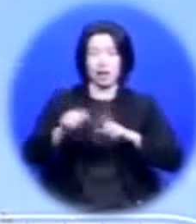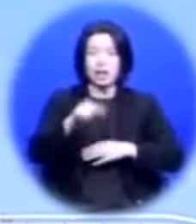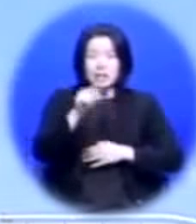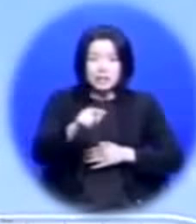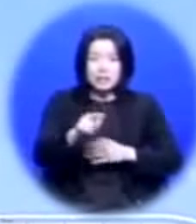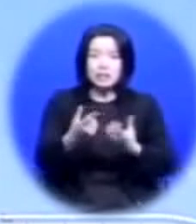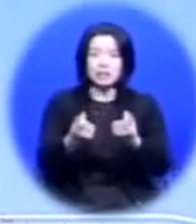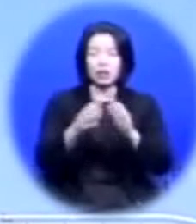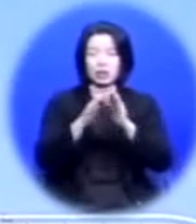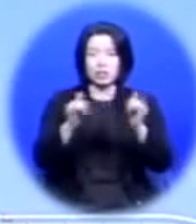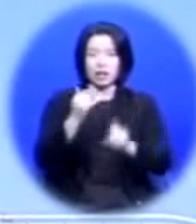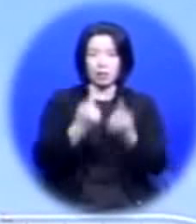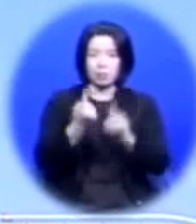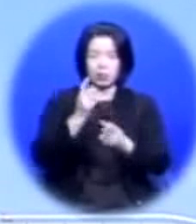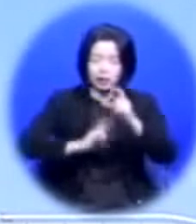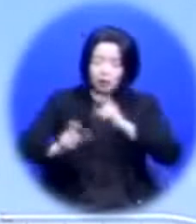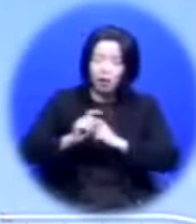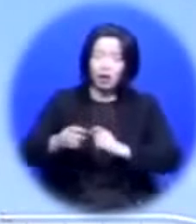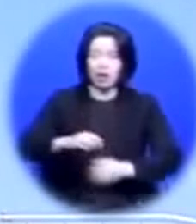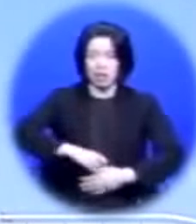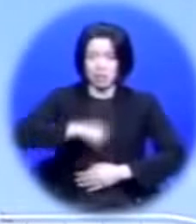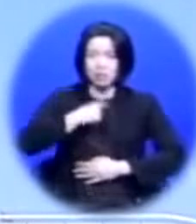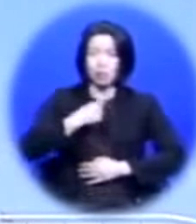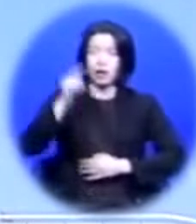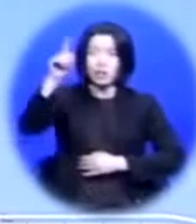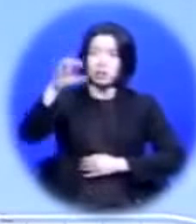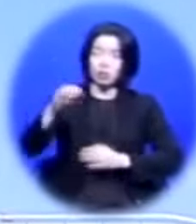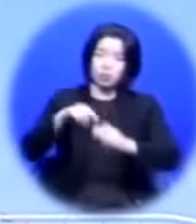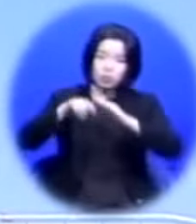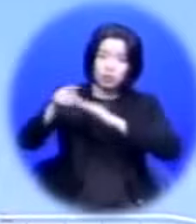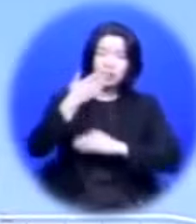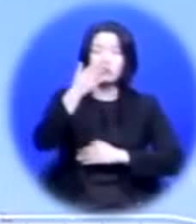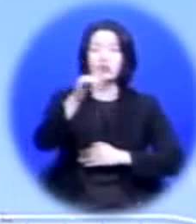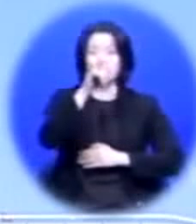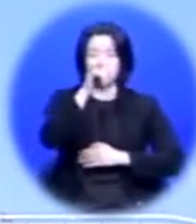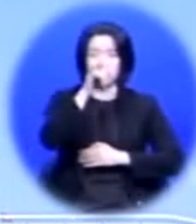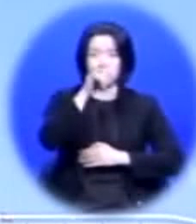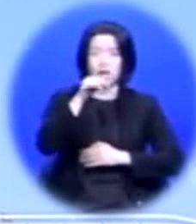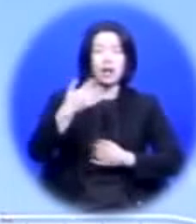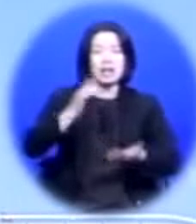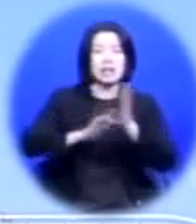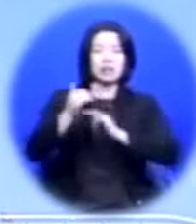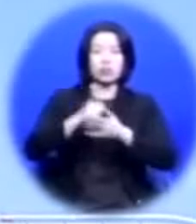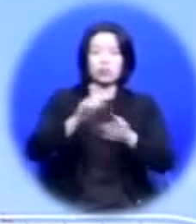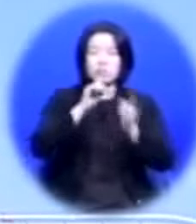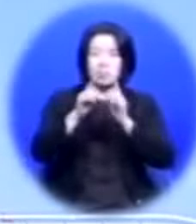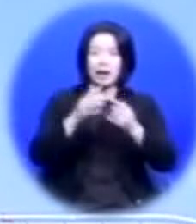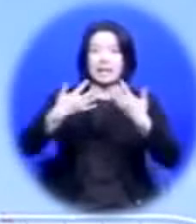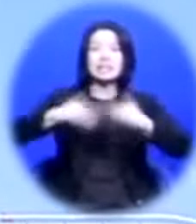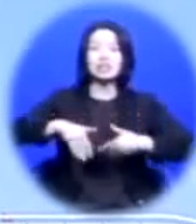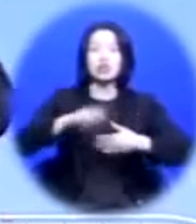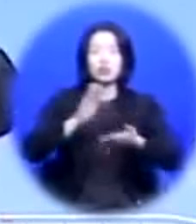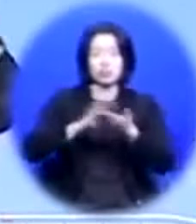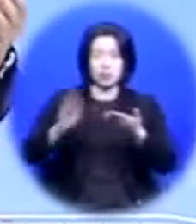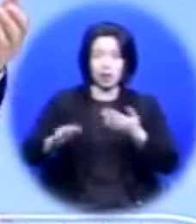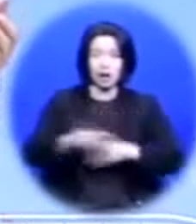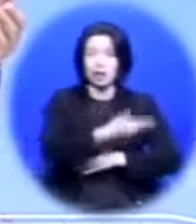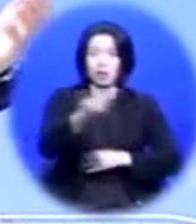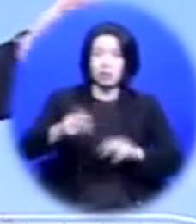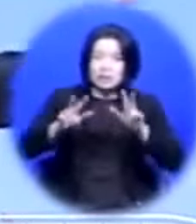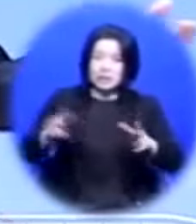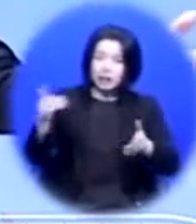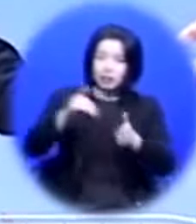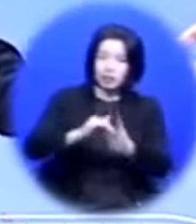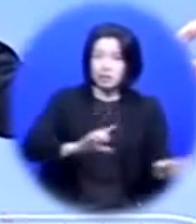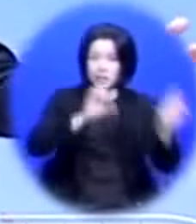천국에 들어간다 예수님이 말씀하신 기준입니다 그러니까 우리 식으로 표현하면 여러분 지금까지